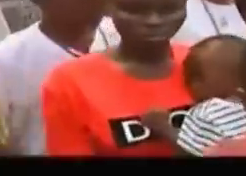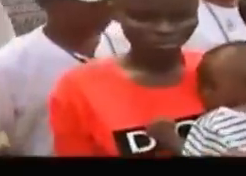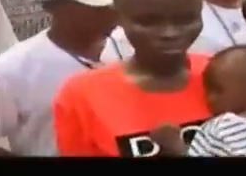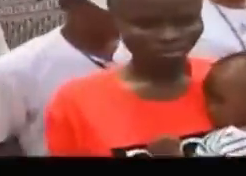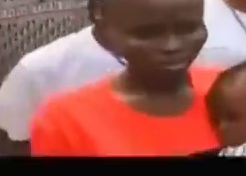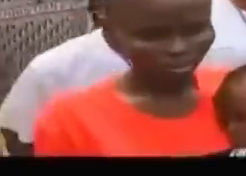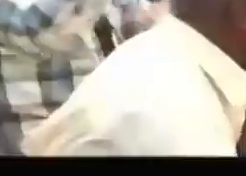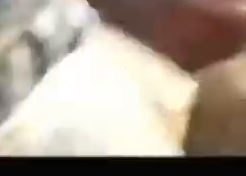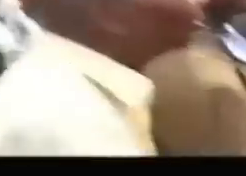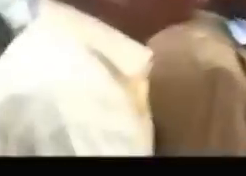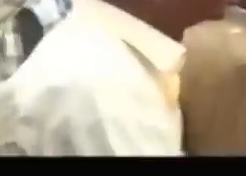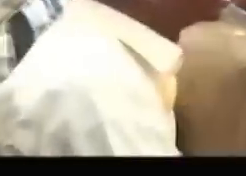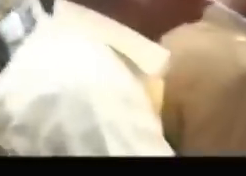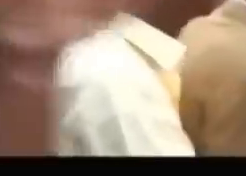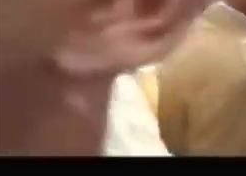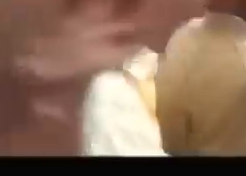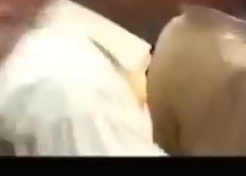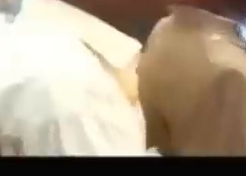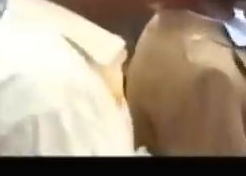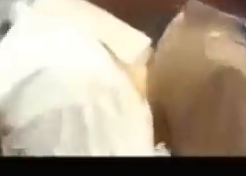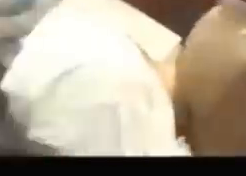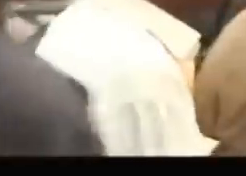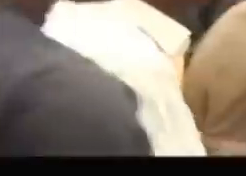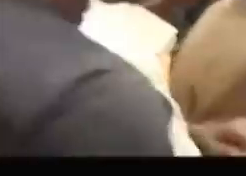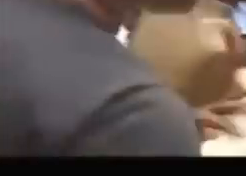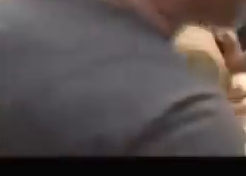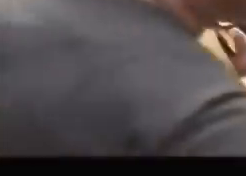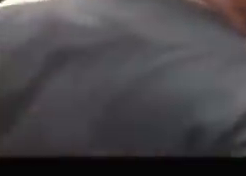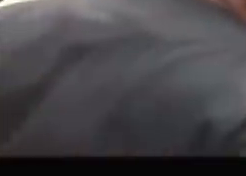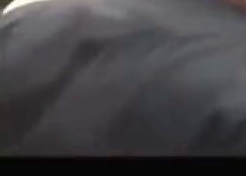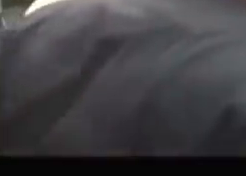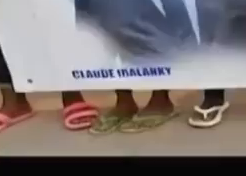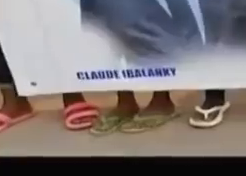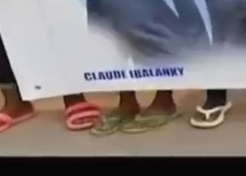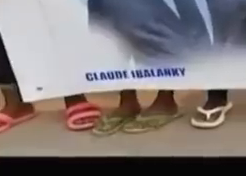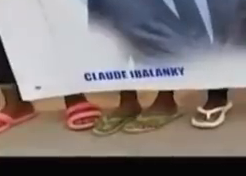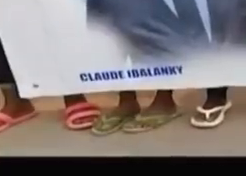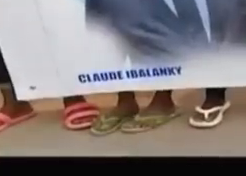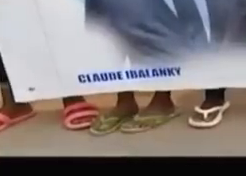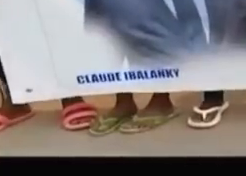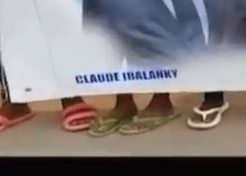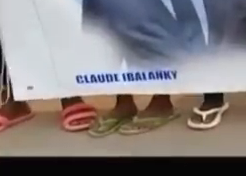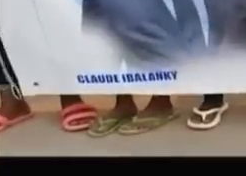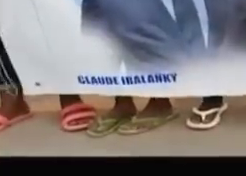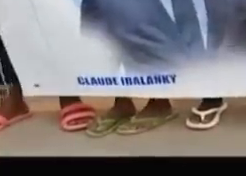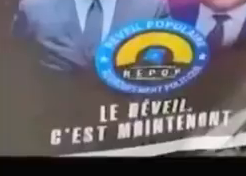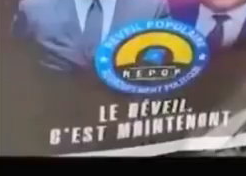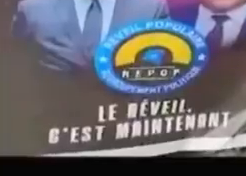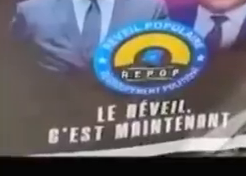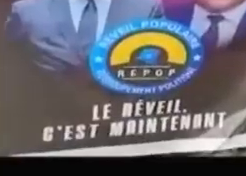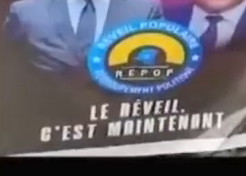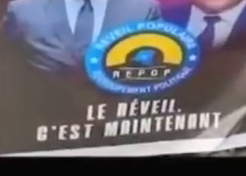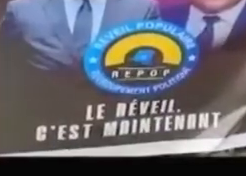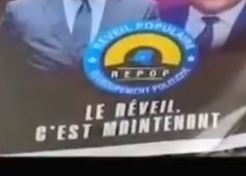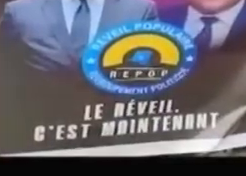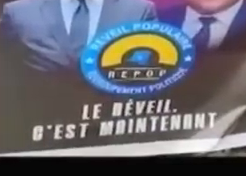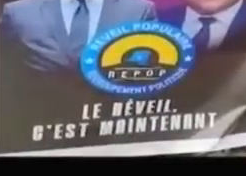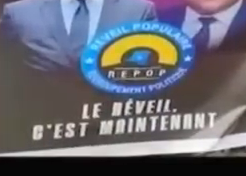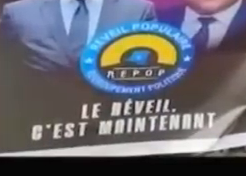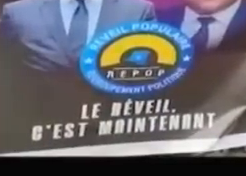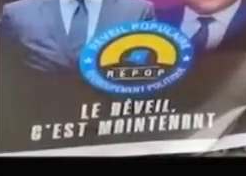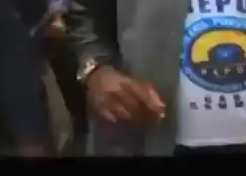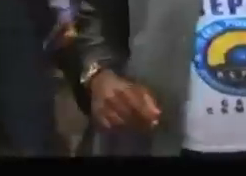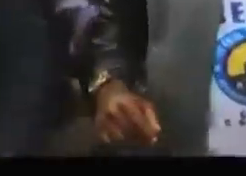Kwilu de travaux de modernisation de la route Kazombi dans le quartier Ngulunzamba. Il a fallu 15 ans pour que